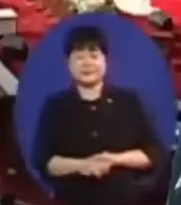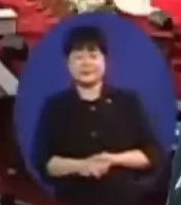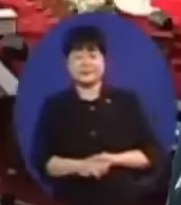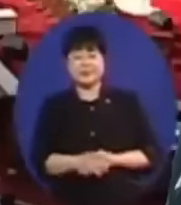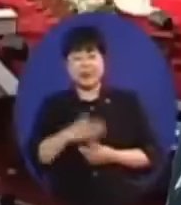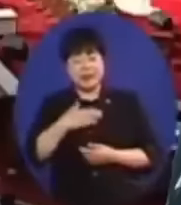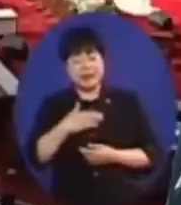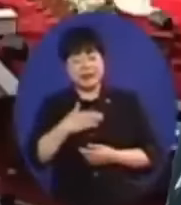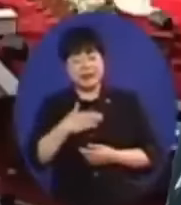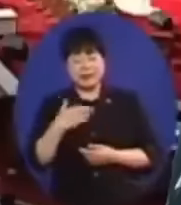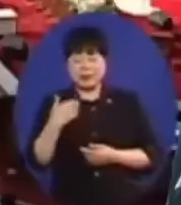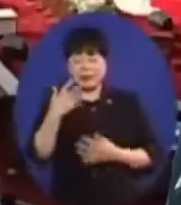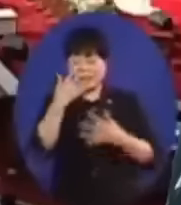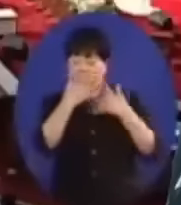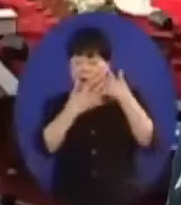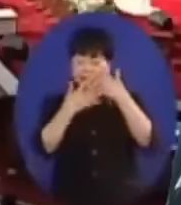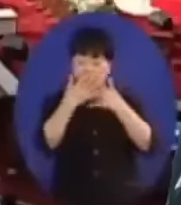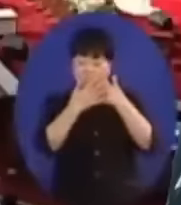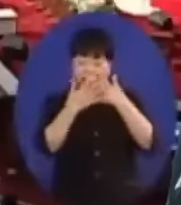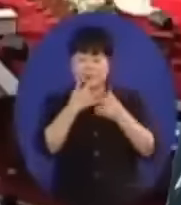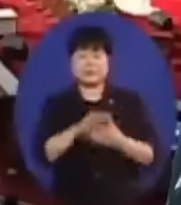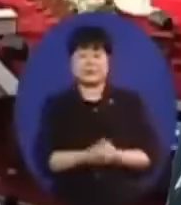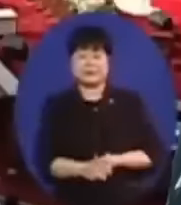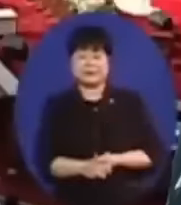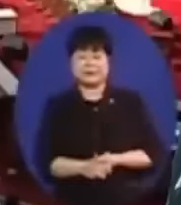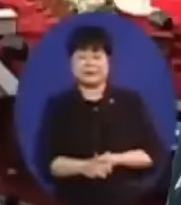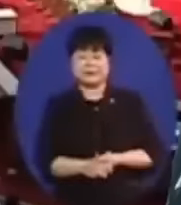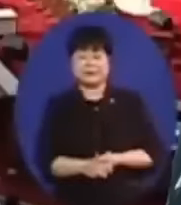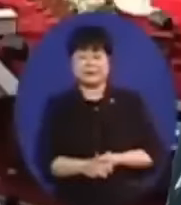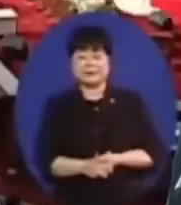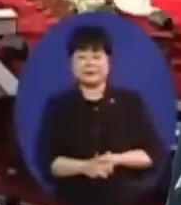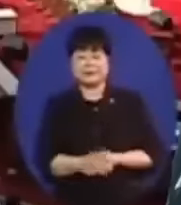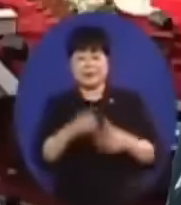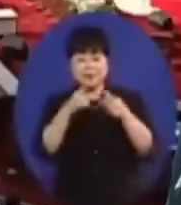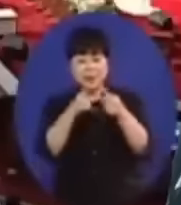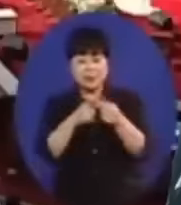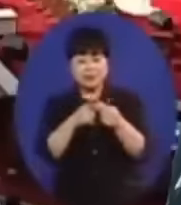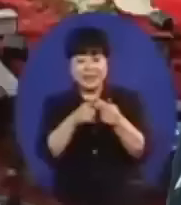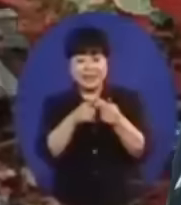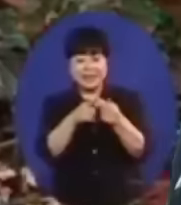알 듯 하면서 실제로 모르거든요. 첫째로